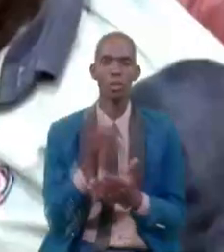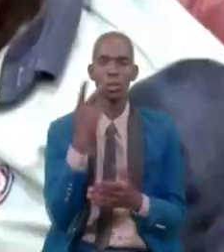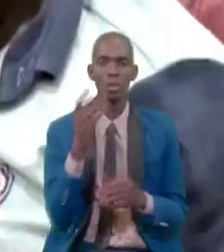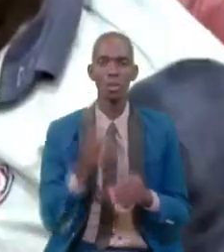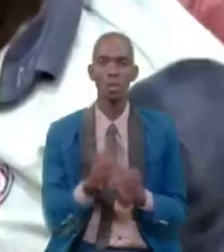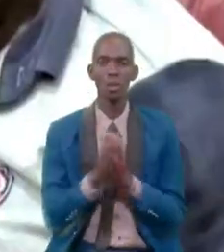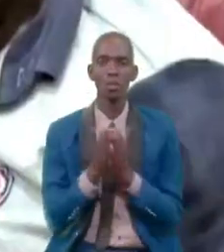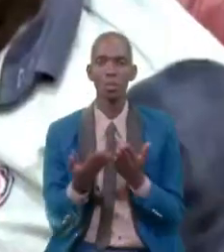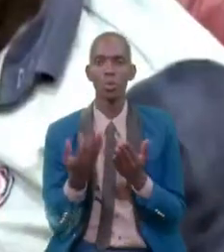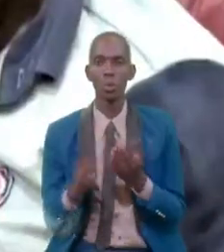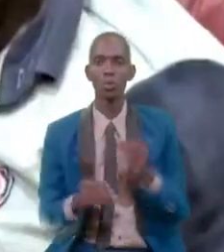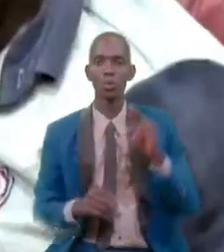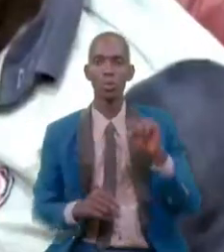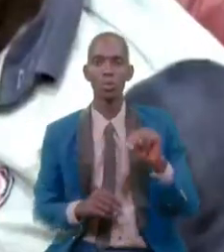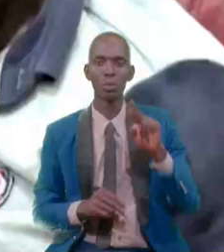chapitre 16.